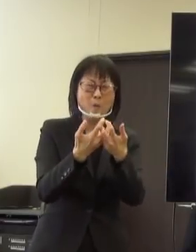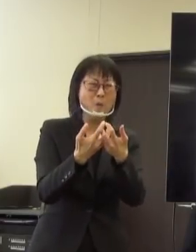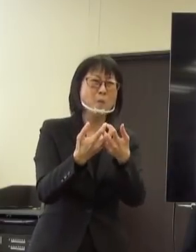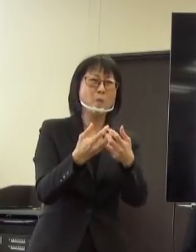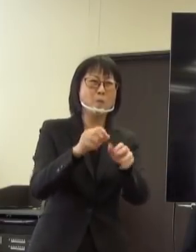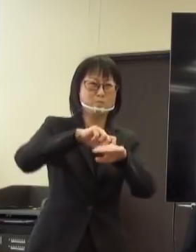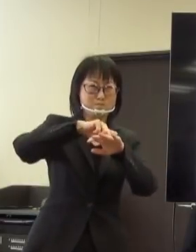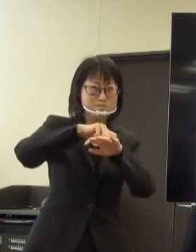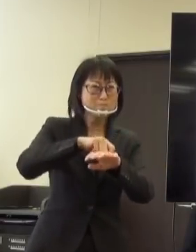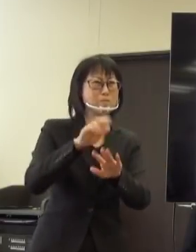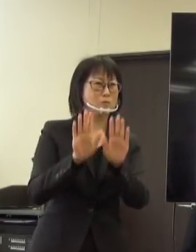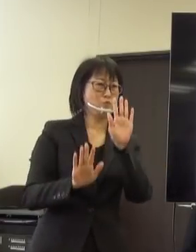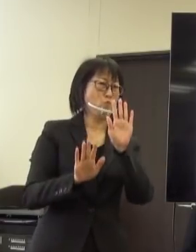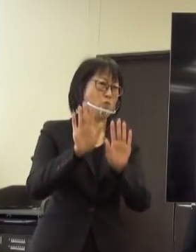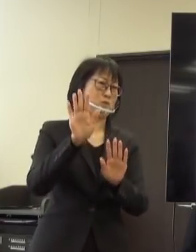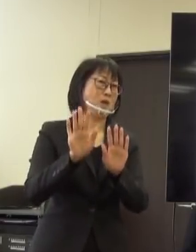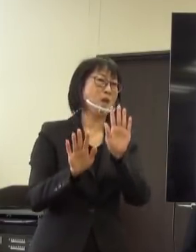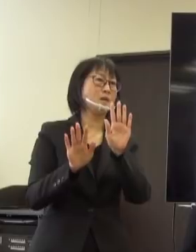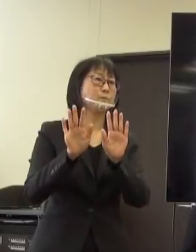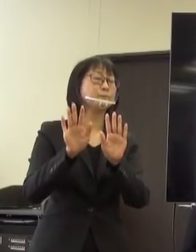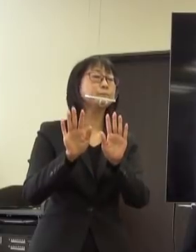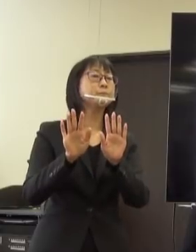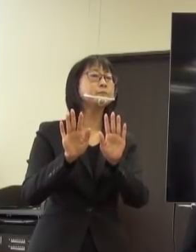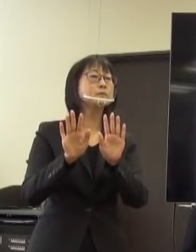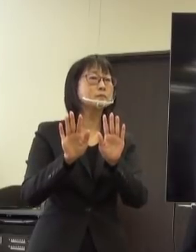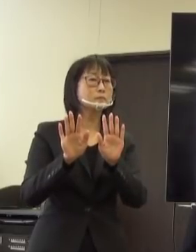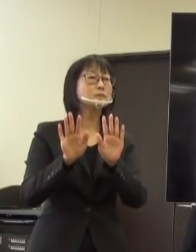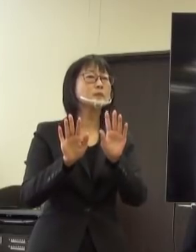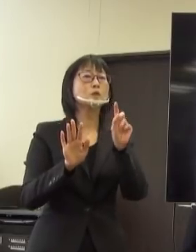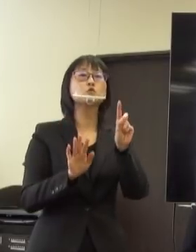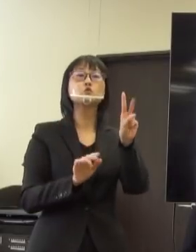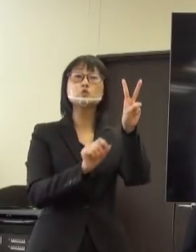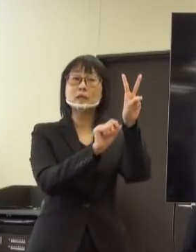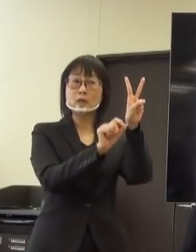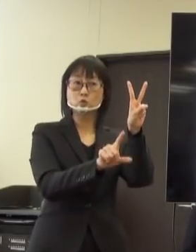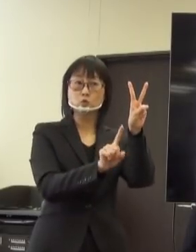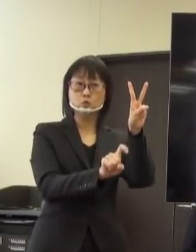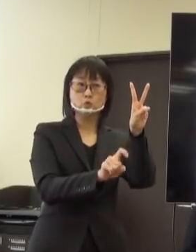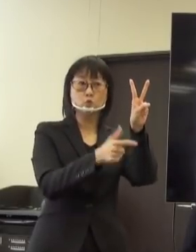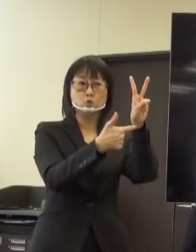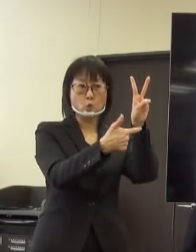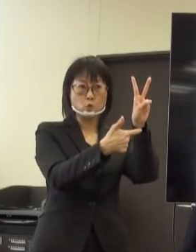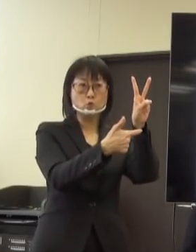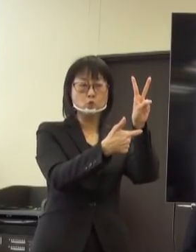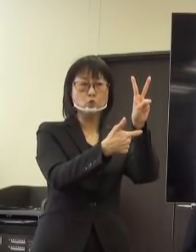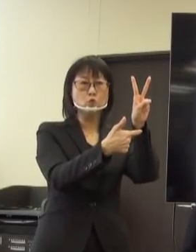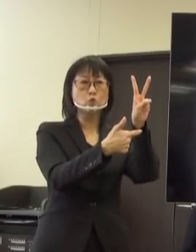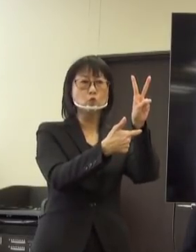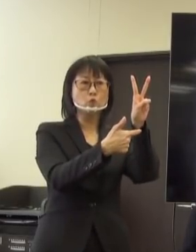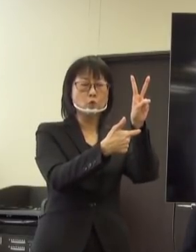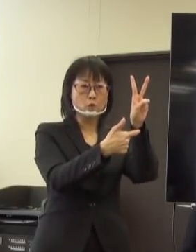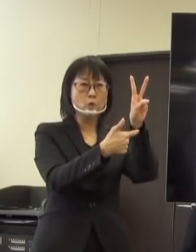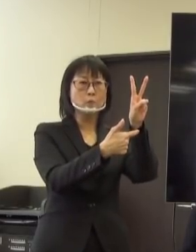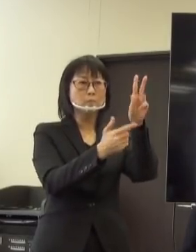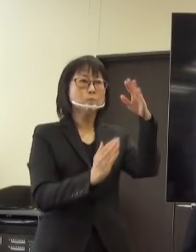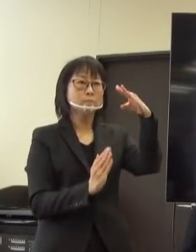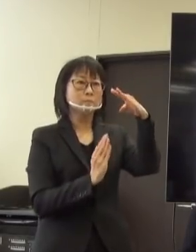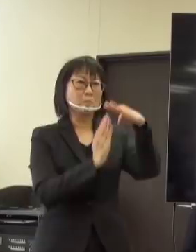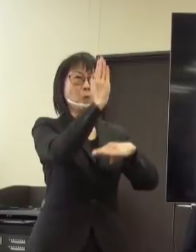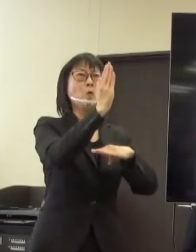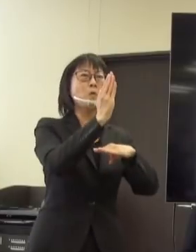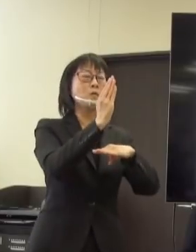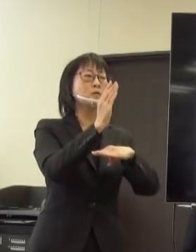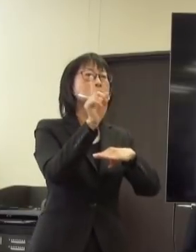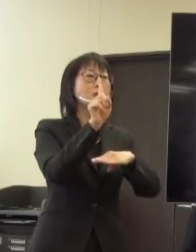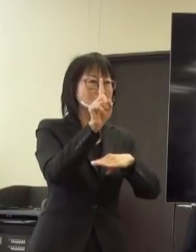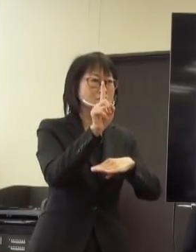と、これが、16日の段階で、図抜けて、多いのがこれですよね、